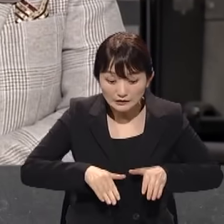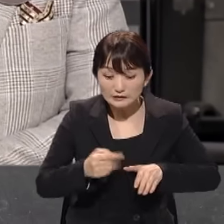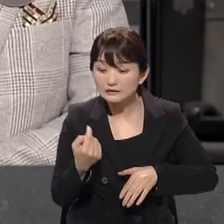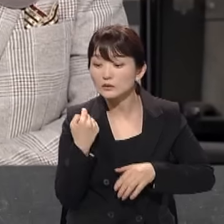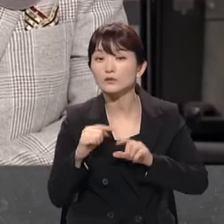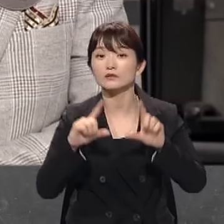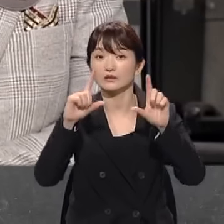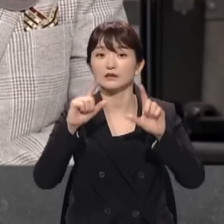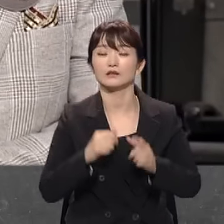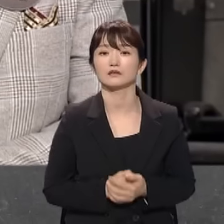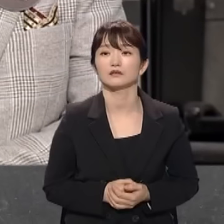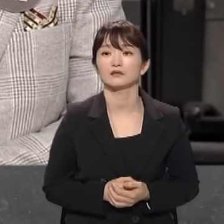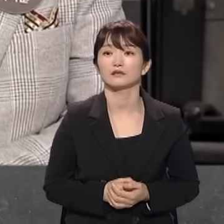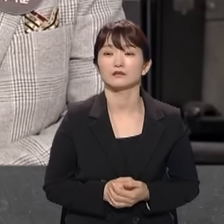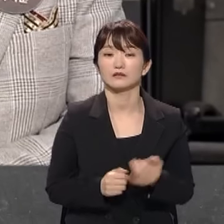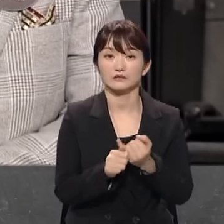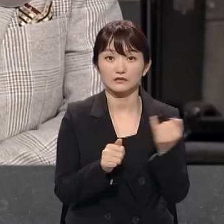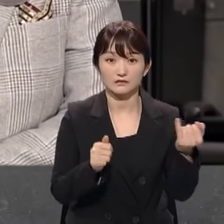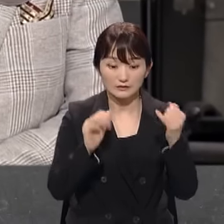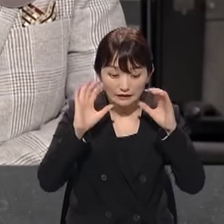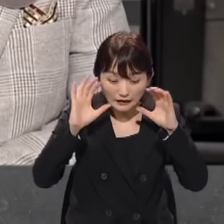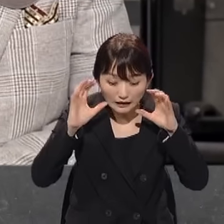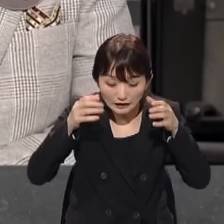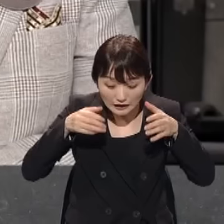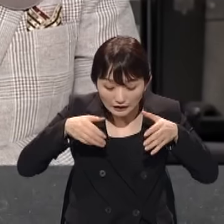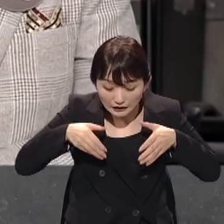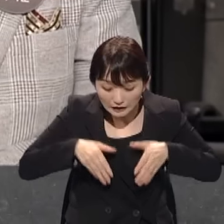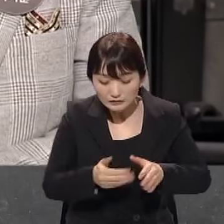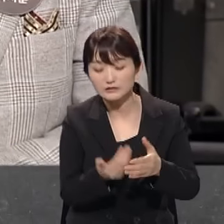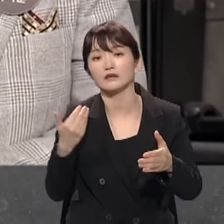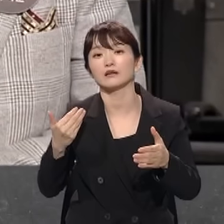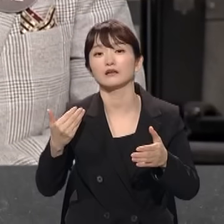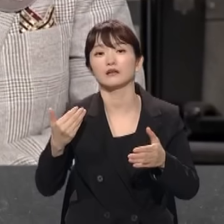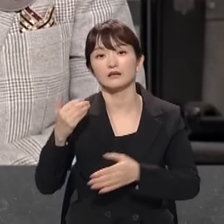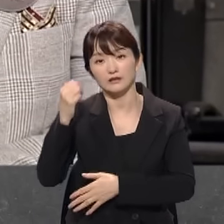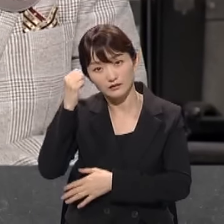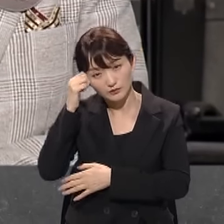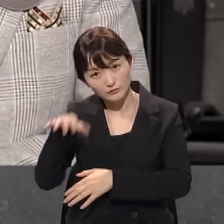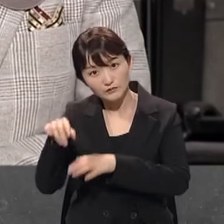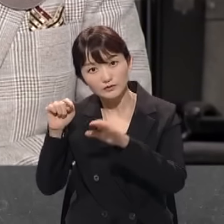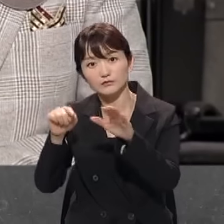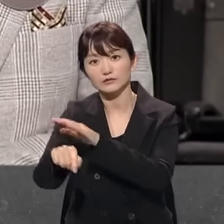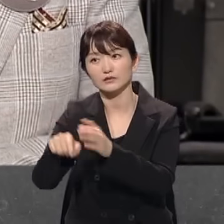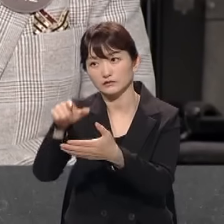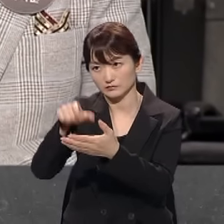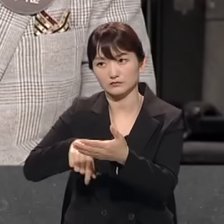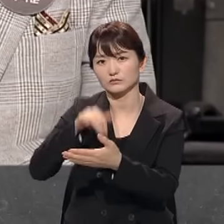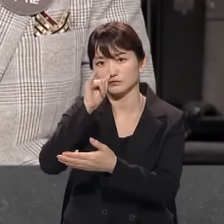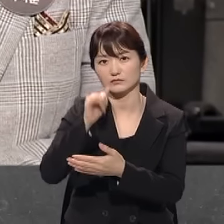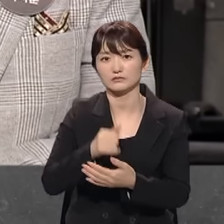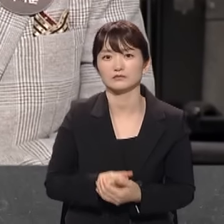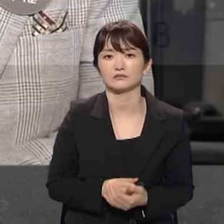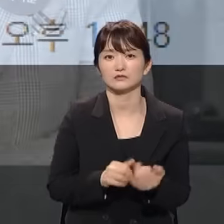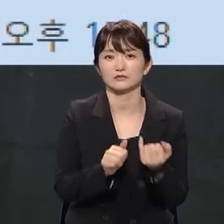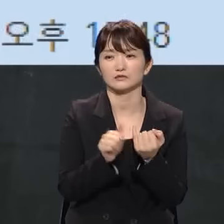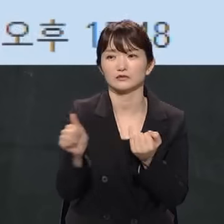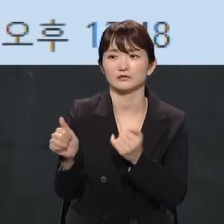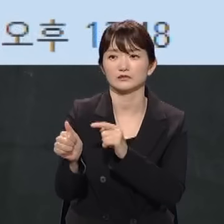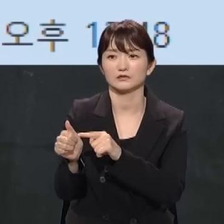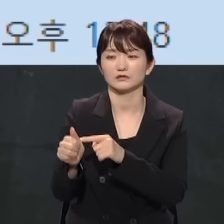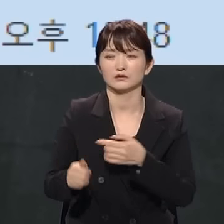전날 네. 내 아내가 출산하기 바로 전날 숙박업소에 간 무슨 기록이 나왔다면서요? 맞습니다. 남편이